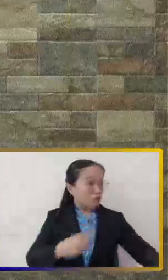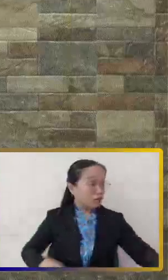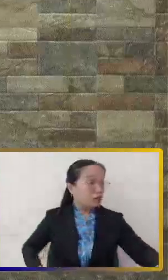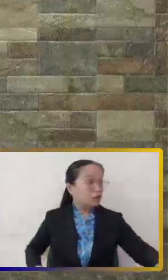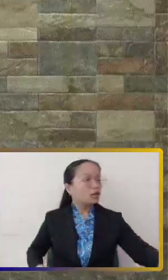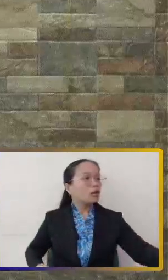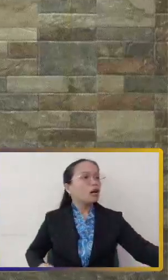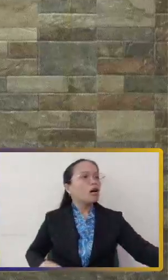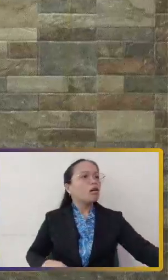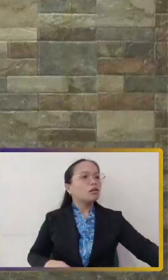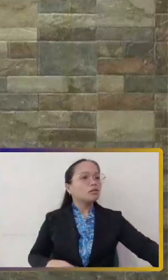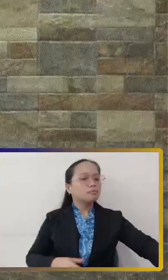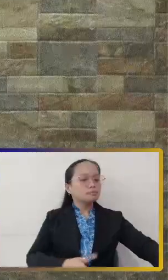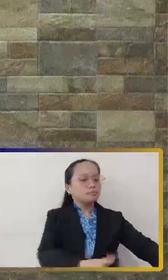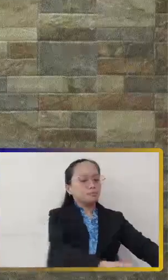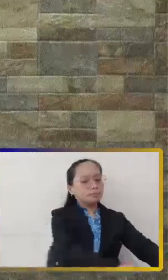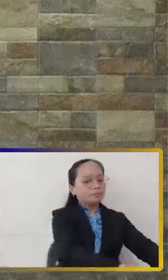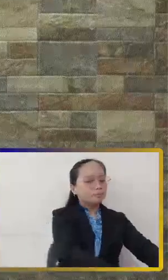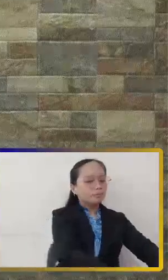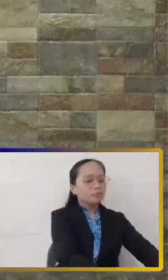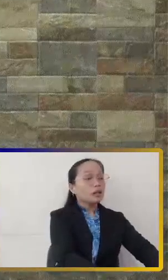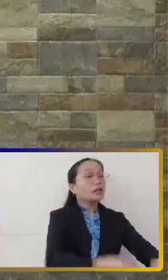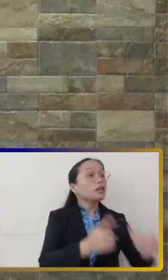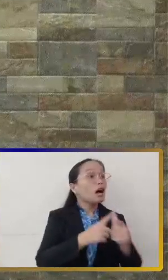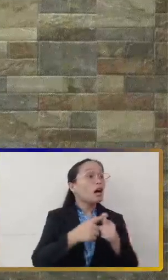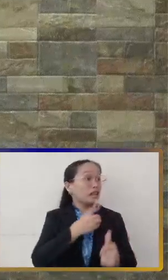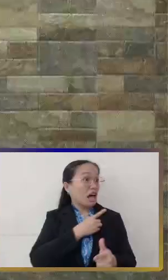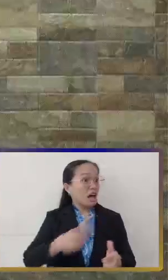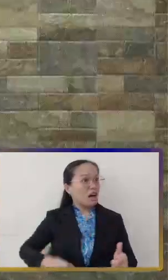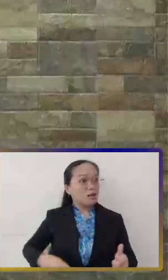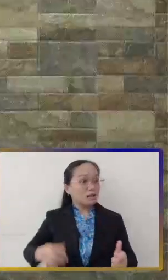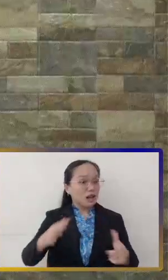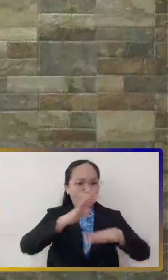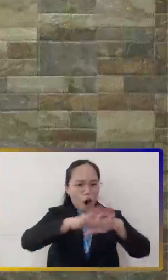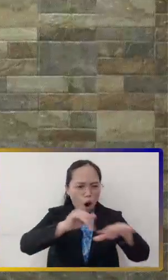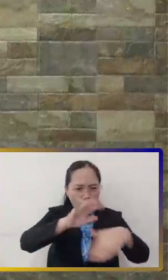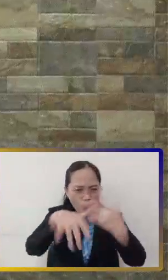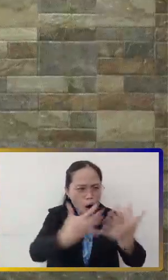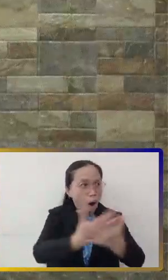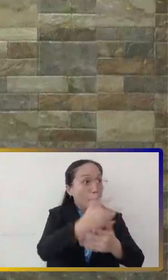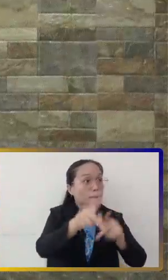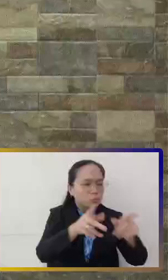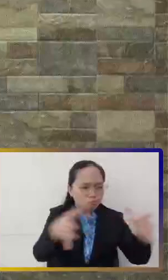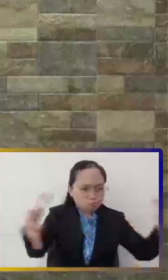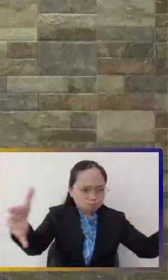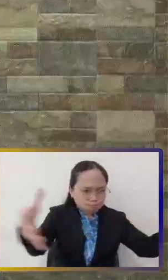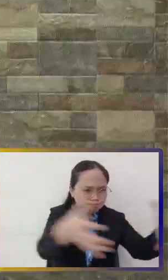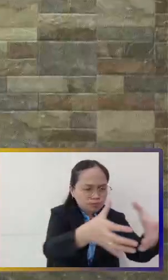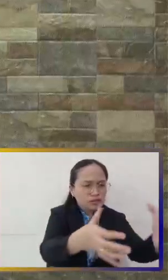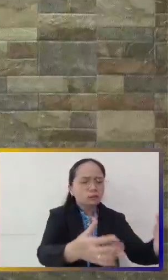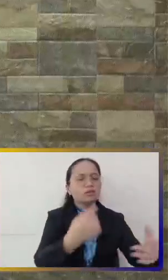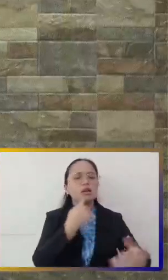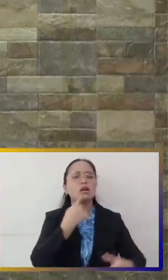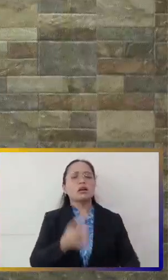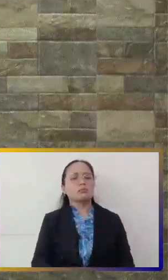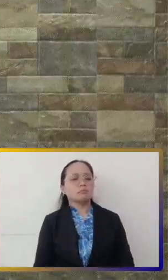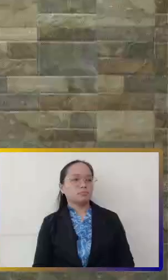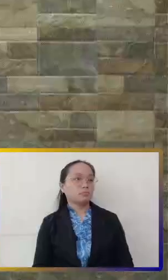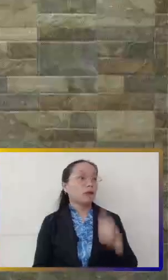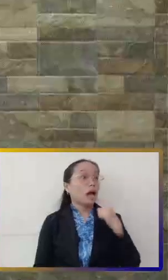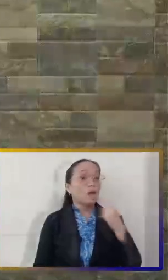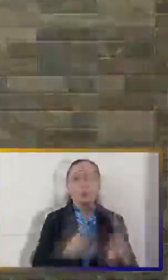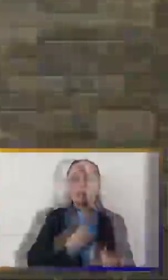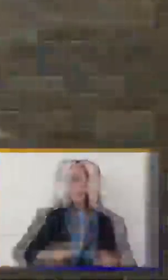yung mga tao. At ang sabi niya sa mga tao, eto na sa verse number 29. Give unto the